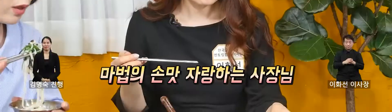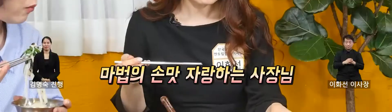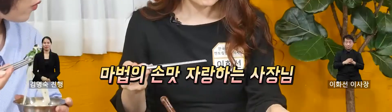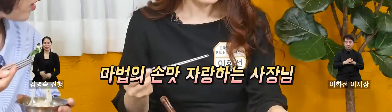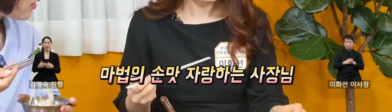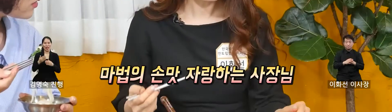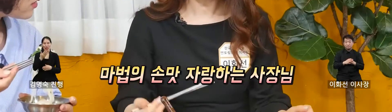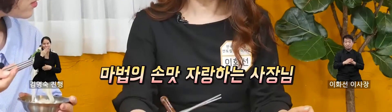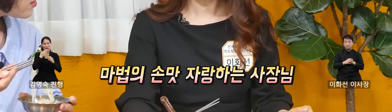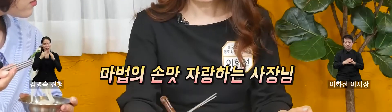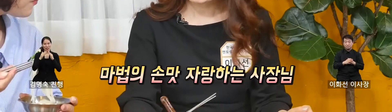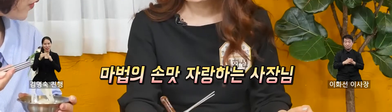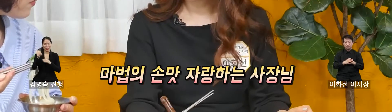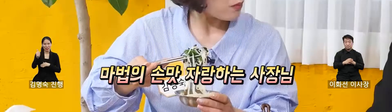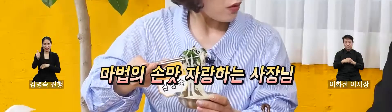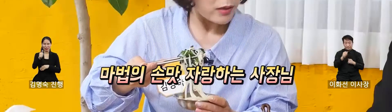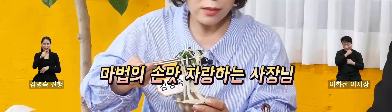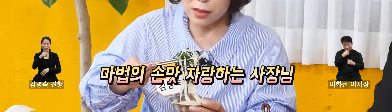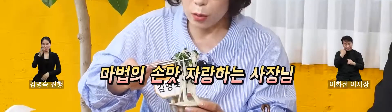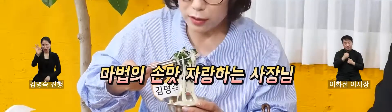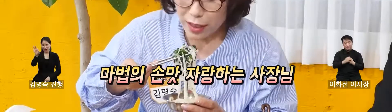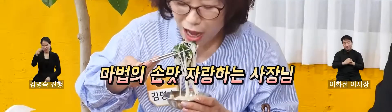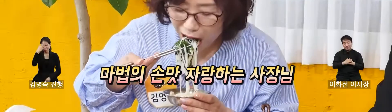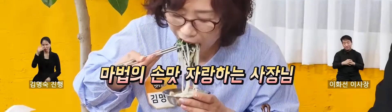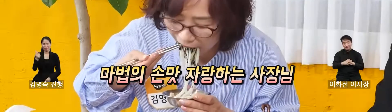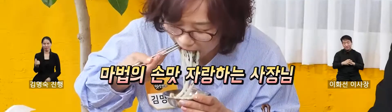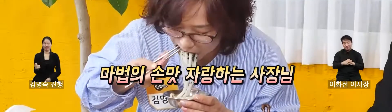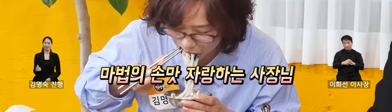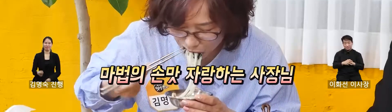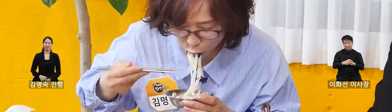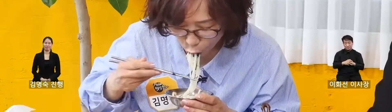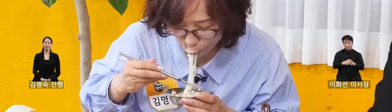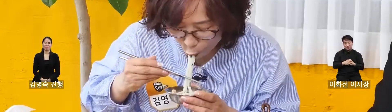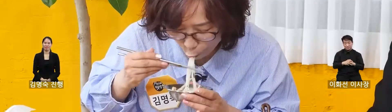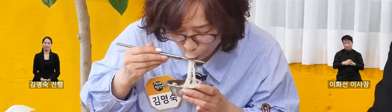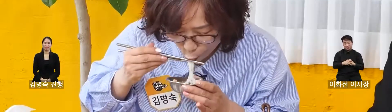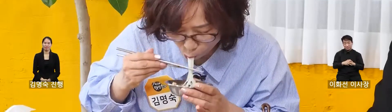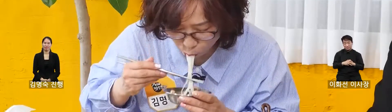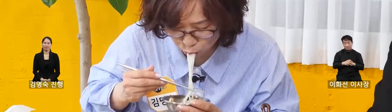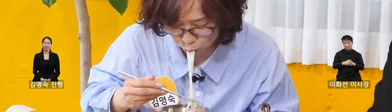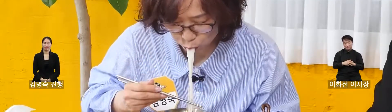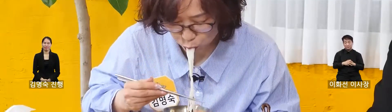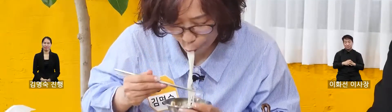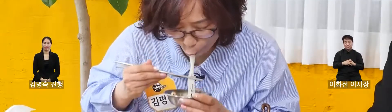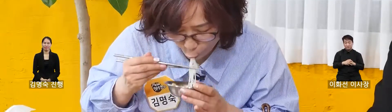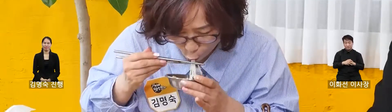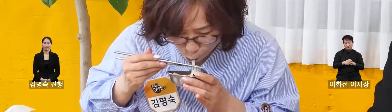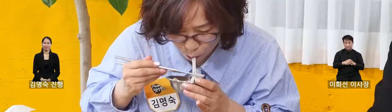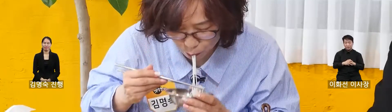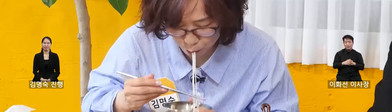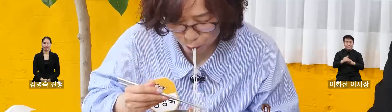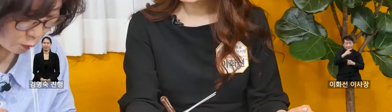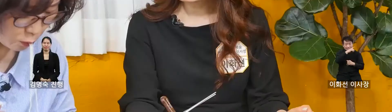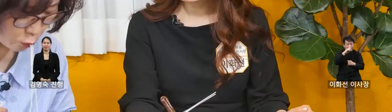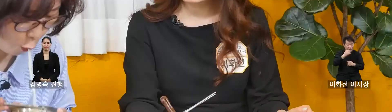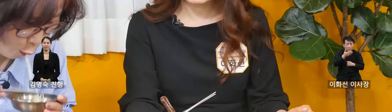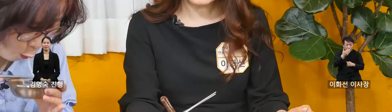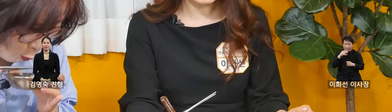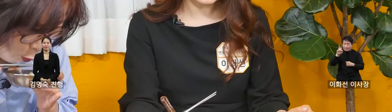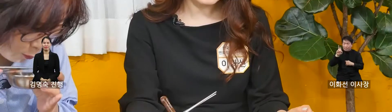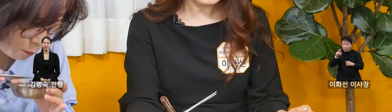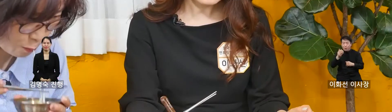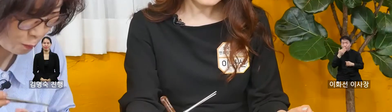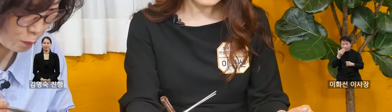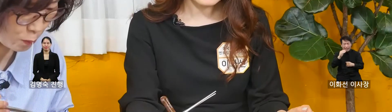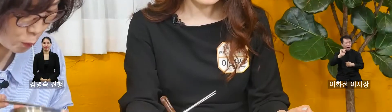저 손에 뭐가 맛있다. 특별한 뭐가 있으신 것 같아요. 이게 짜장을 먹냐 짬뽕을 먹냐 이 참 어려운